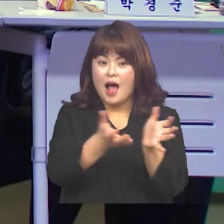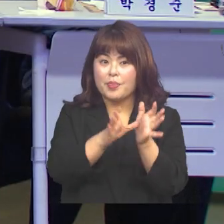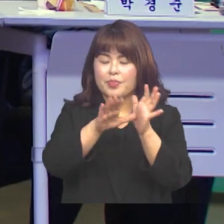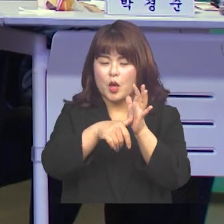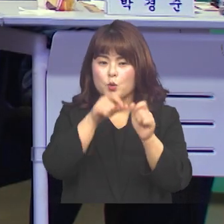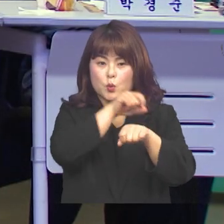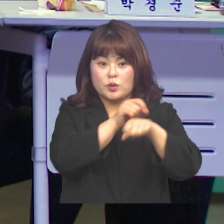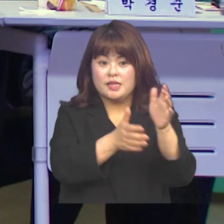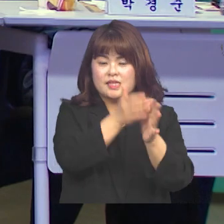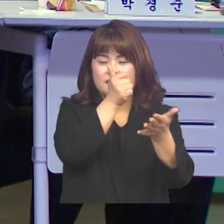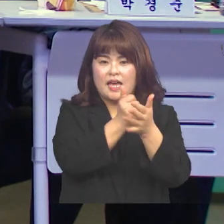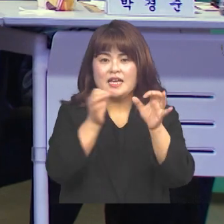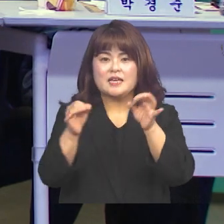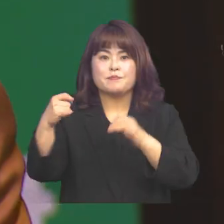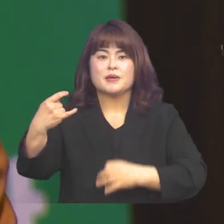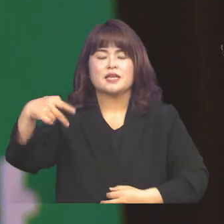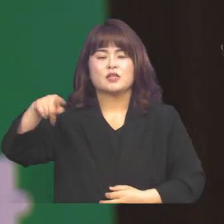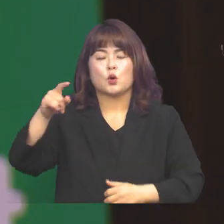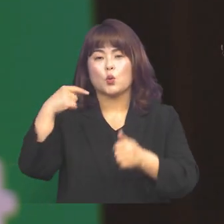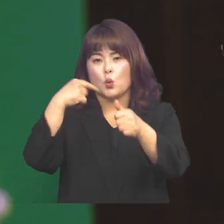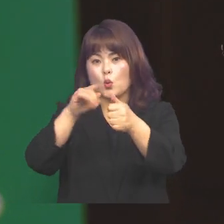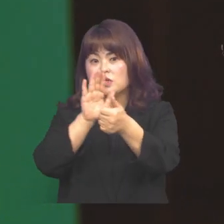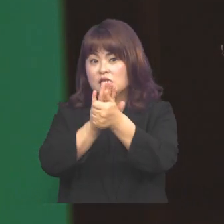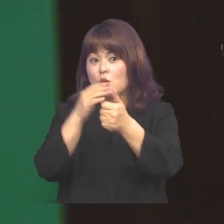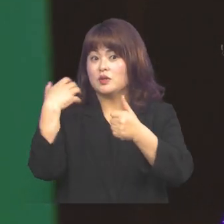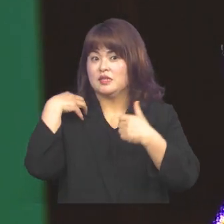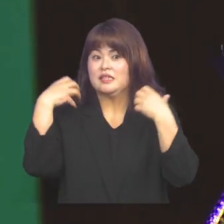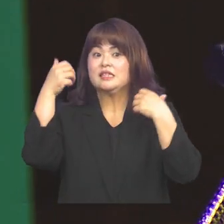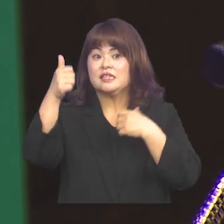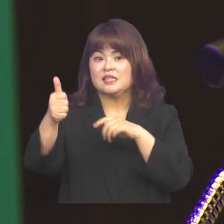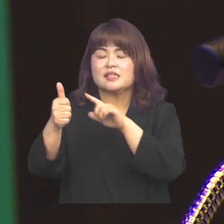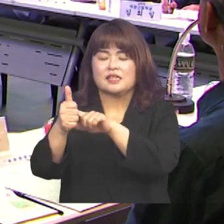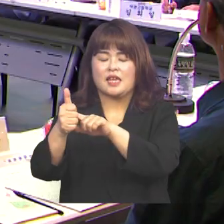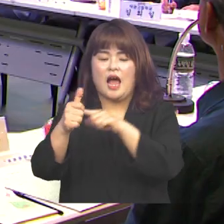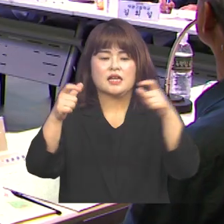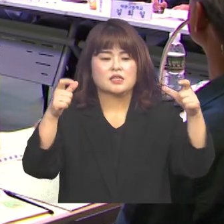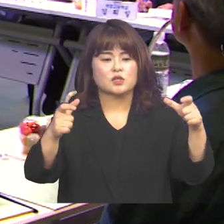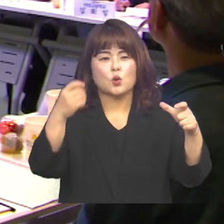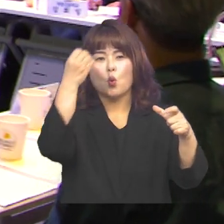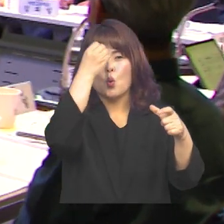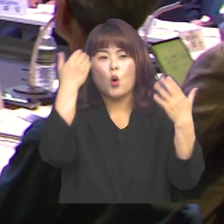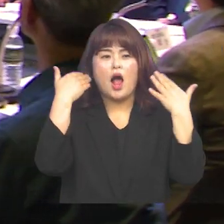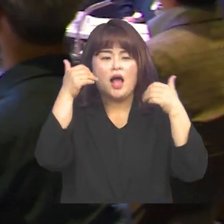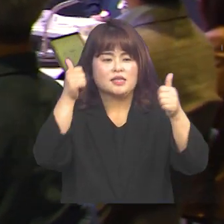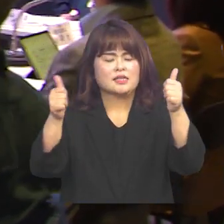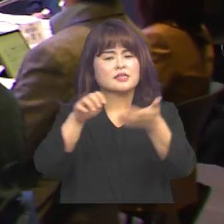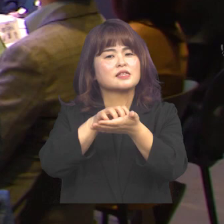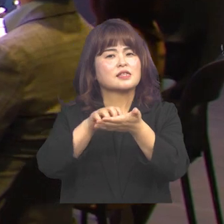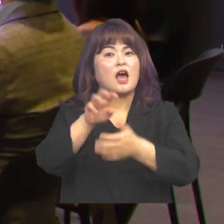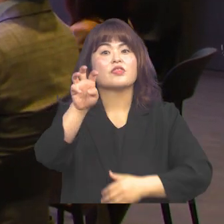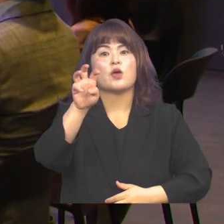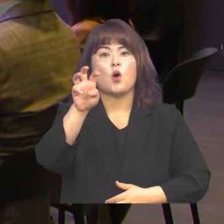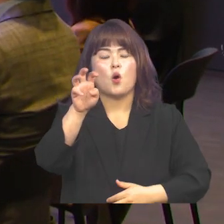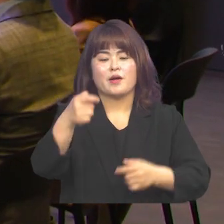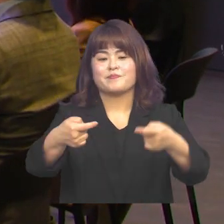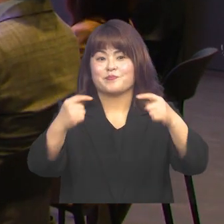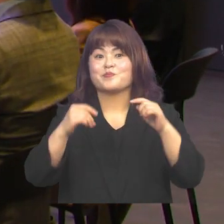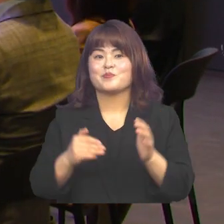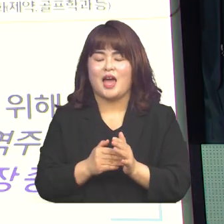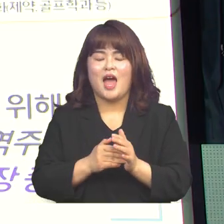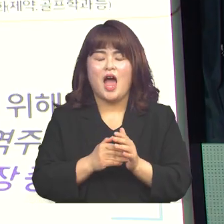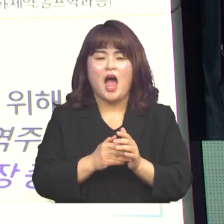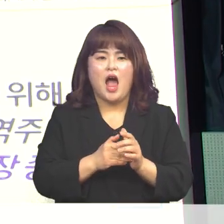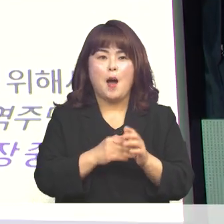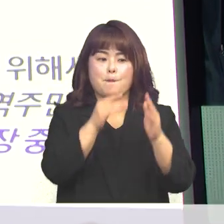간담회에는 이상일 용인특례시장, 김희정 용인교육지원청 교육장, 지역 내 30개 고등학교장들이 참석했습니다.